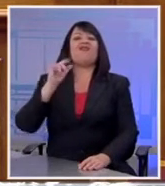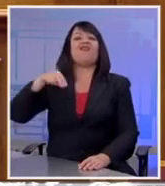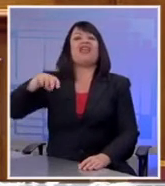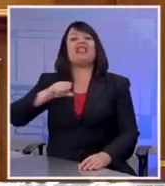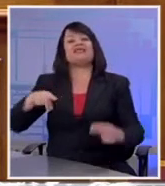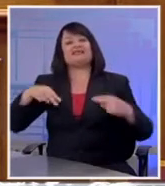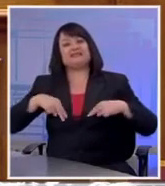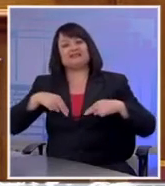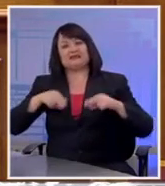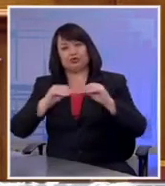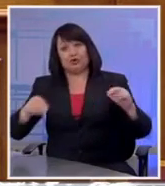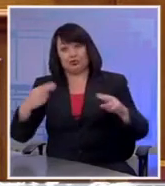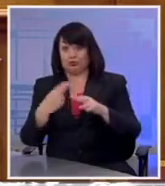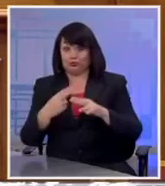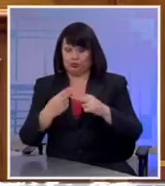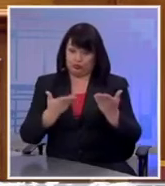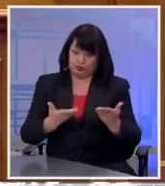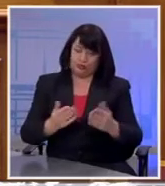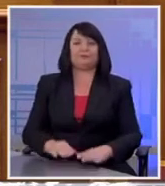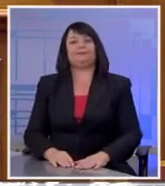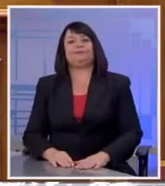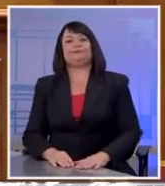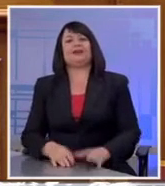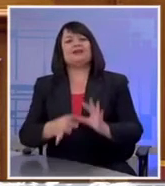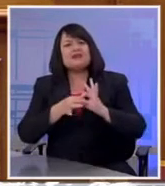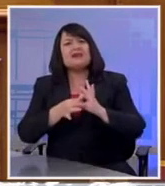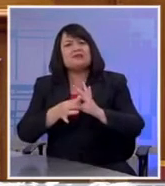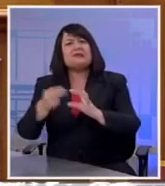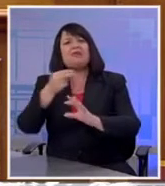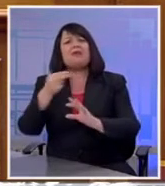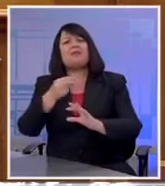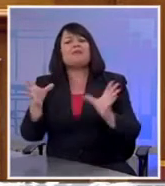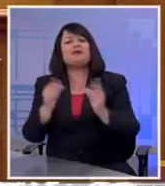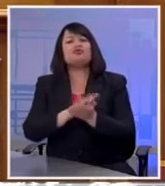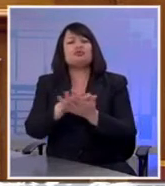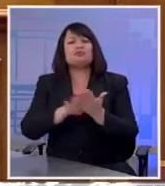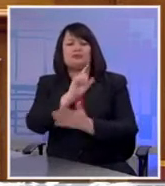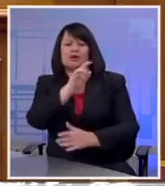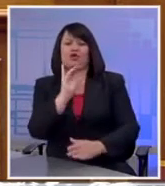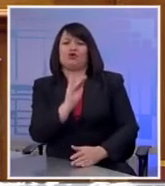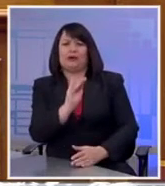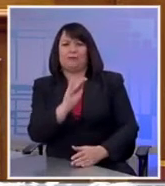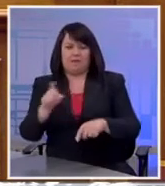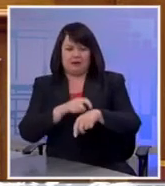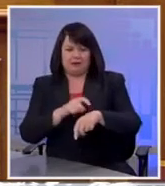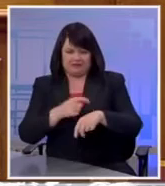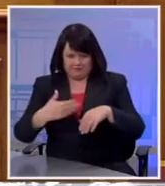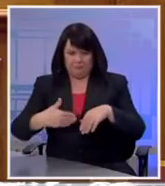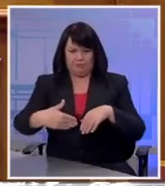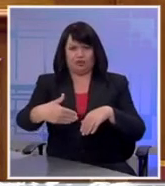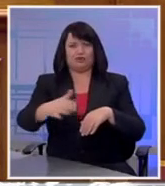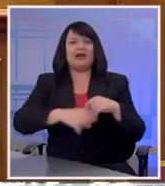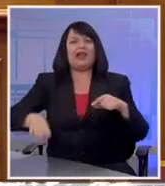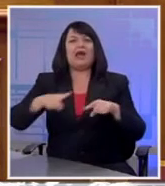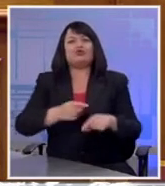ο κύριος Φίλης, αξιότιμος κύριος Υπουργός Παιδείας, συνεχώς. Και ρωτάω τώρα, την ώρα που έχουμε μπροστά μας ένα λαό